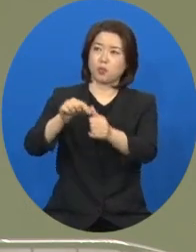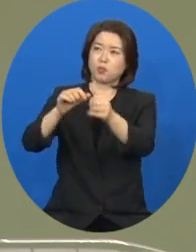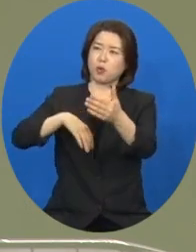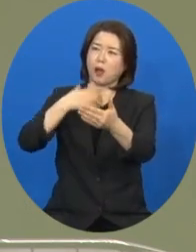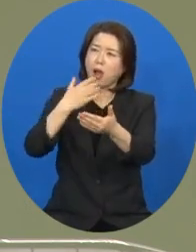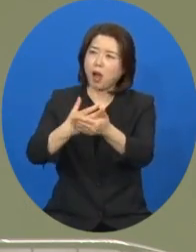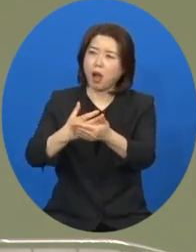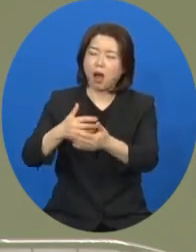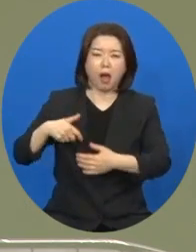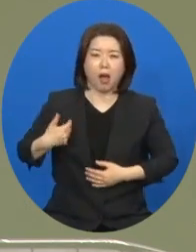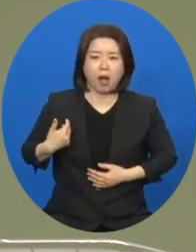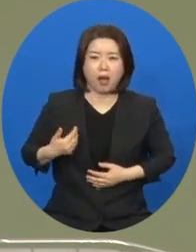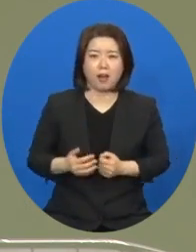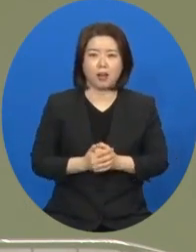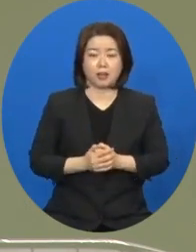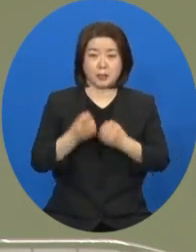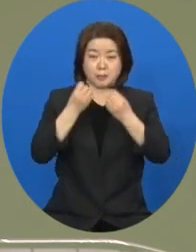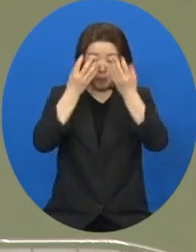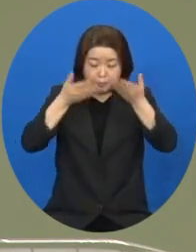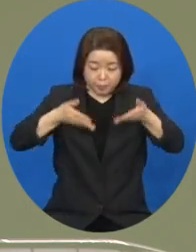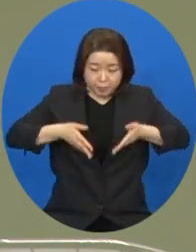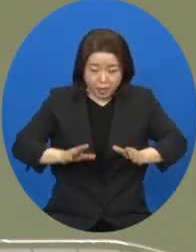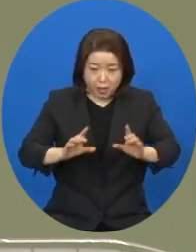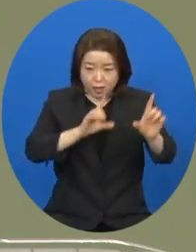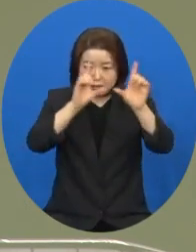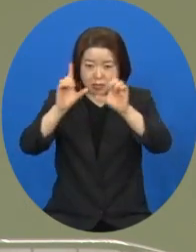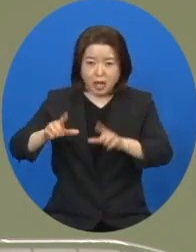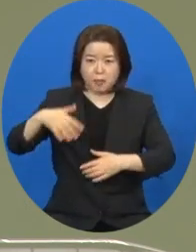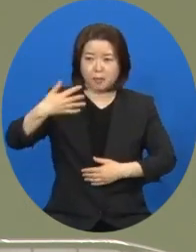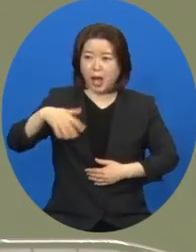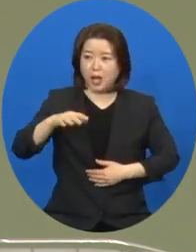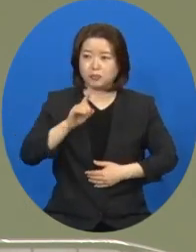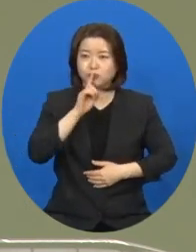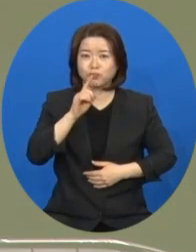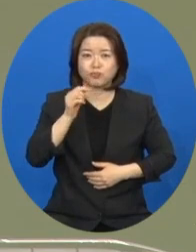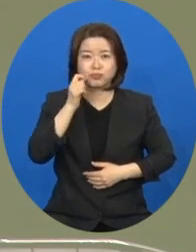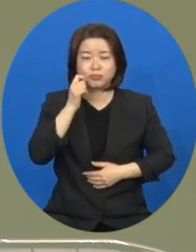모르겠고 거듭난 삶이 안 되는 건 말할 것도 없고요.